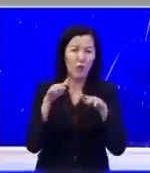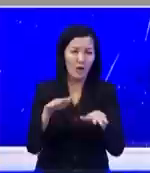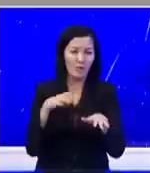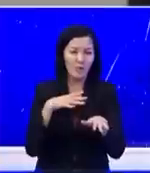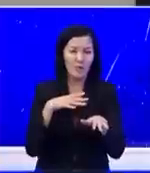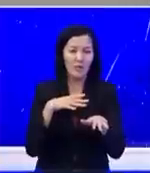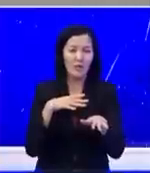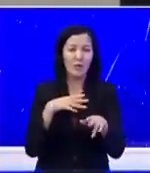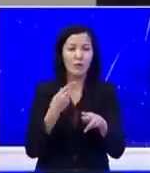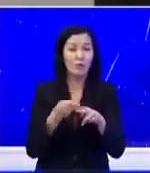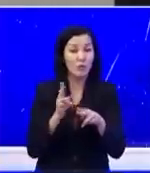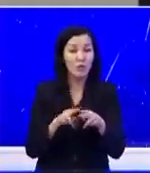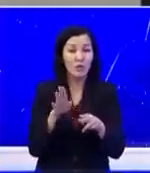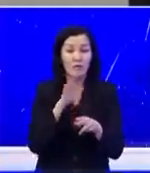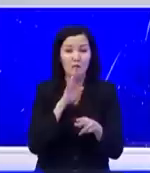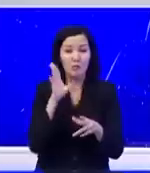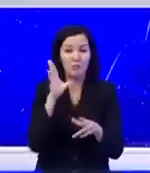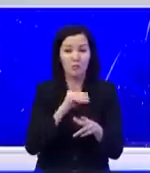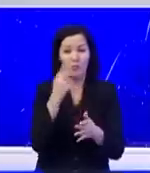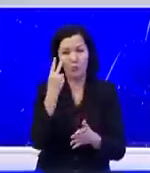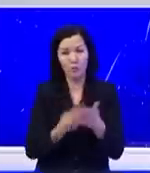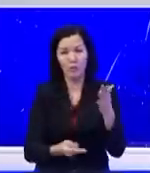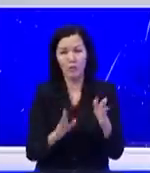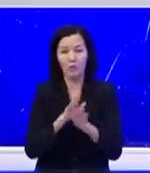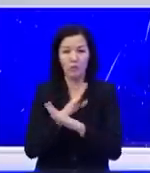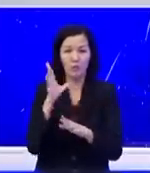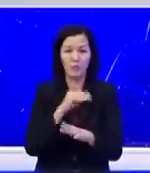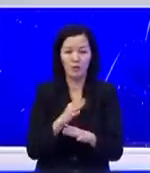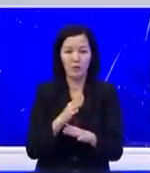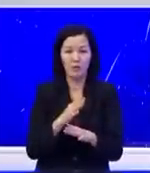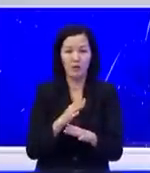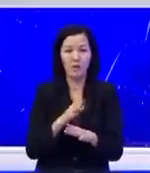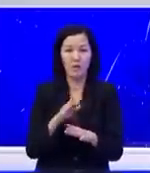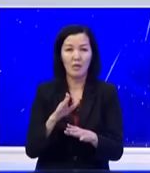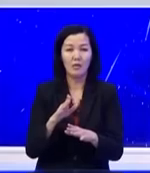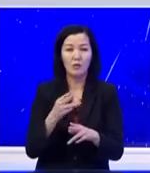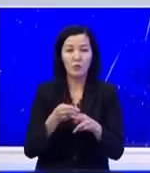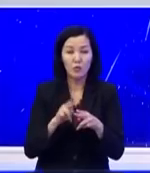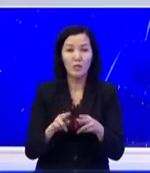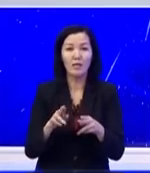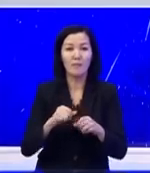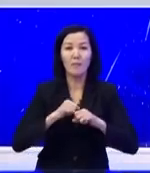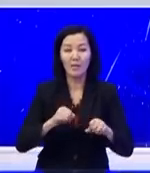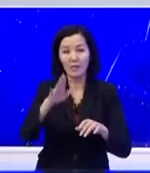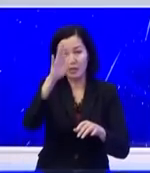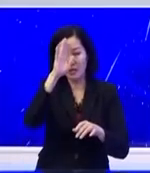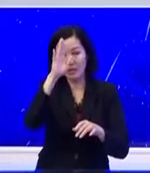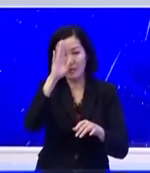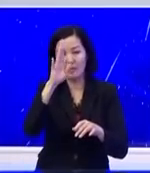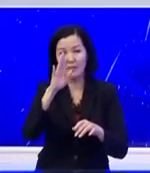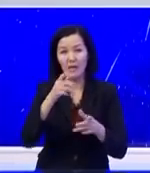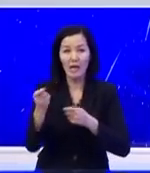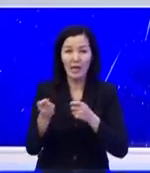Сондықтан Дәурен шында да өте үлкен марапатқа лайық азамат. Сондықтан біз Текелі әкімшілігі